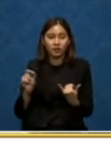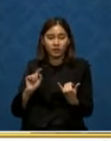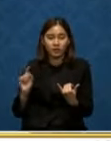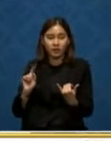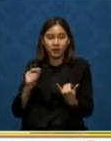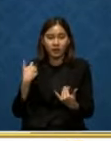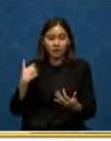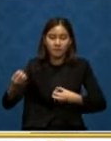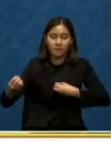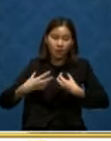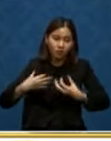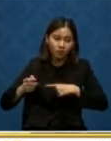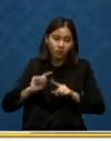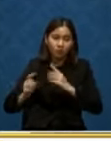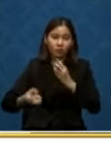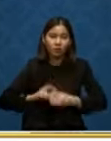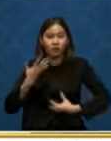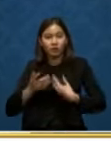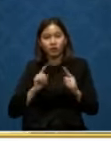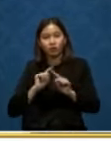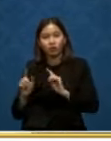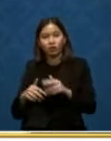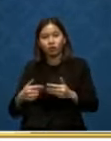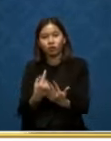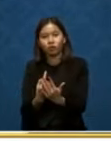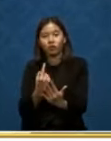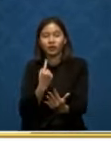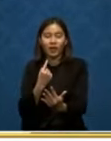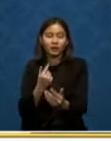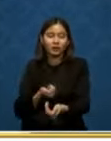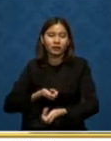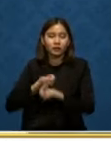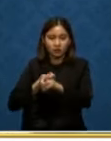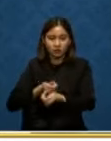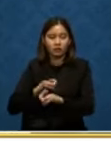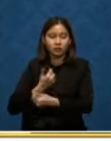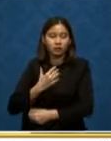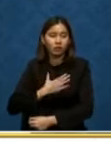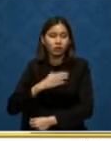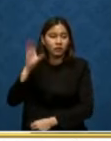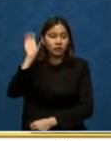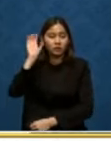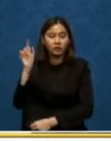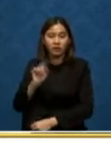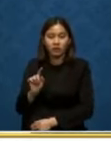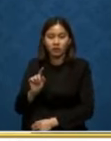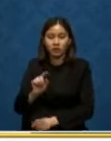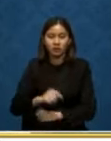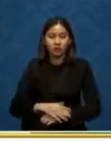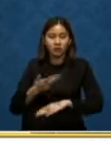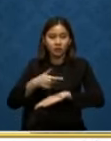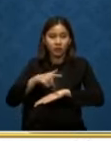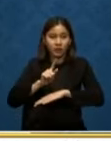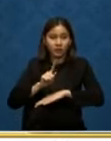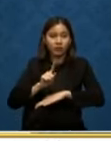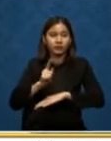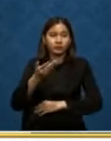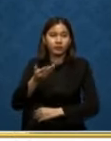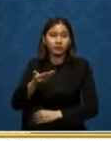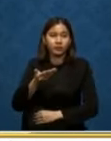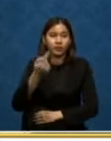เสียงสะท้อนจากตัวแทนของพี่น้องชาวเกษตรกรอย่างผมผมเชื่อนะครับว่าท่านประธานคงจะ